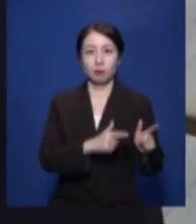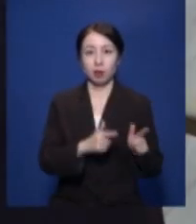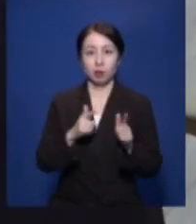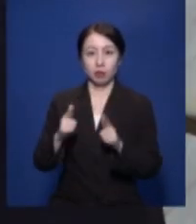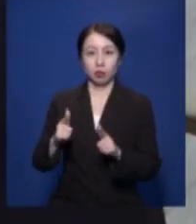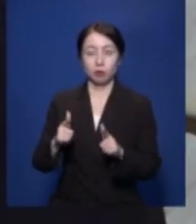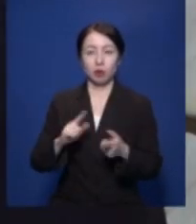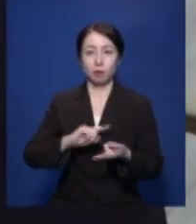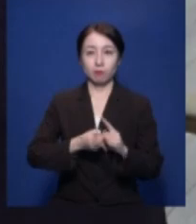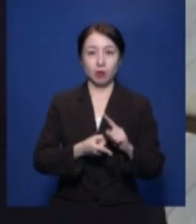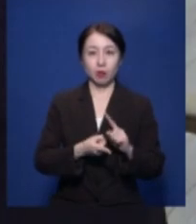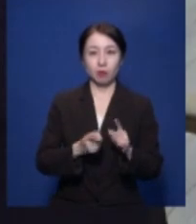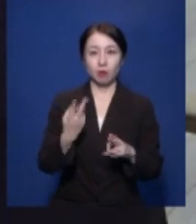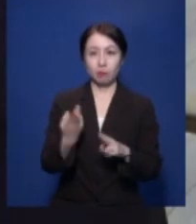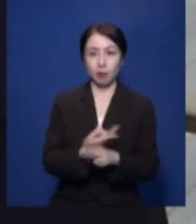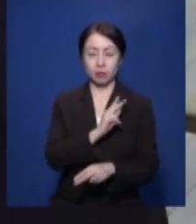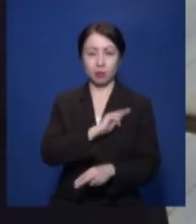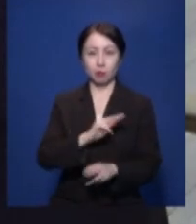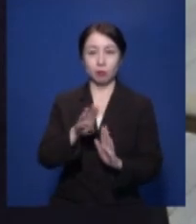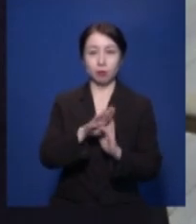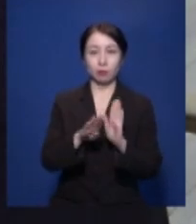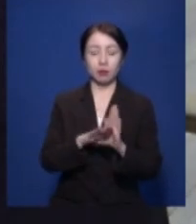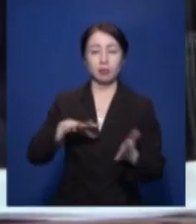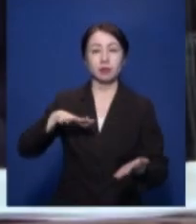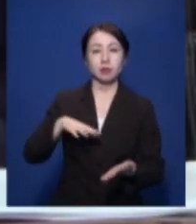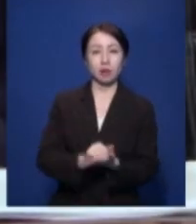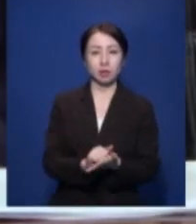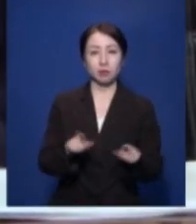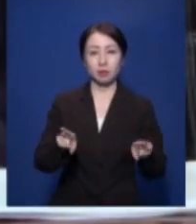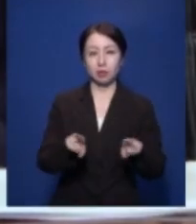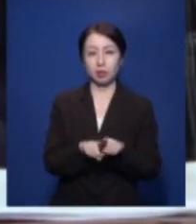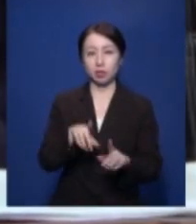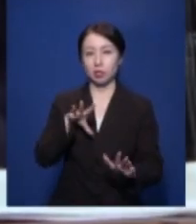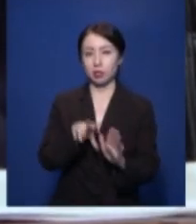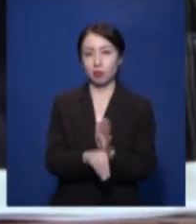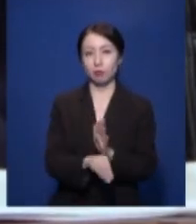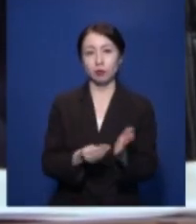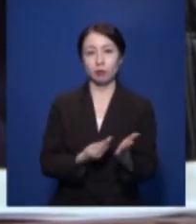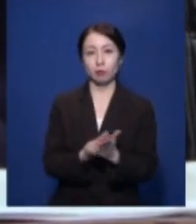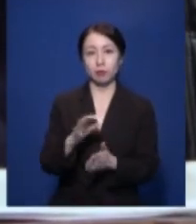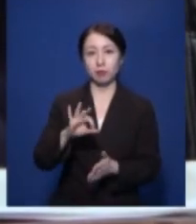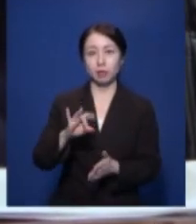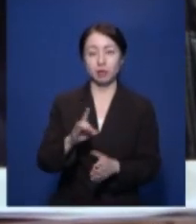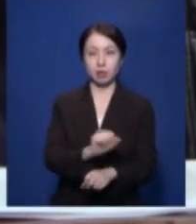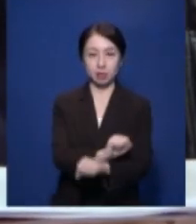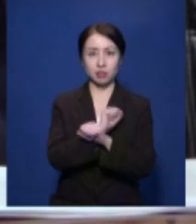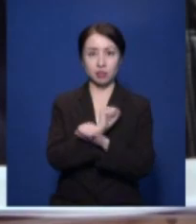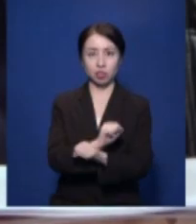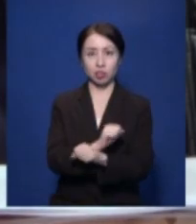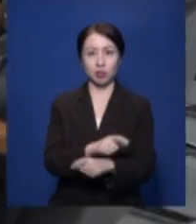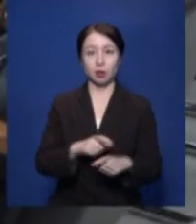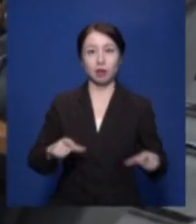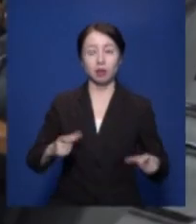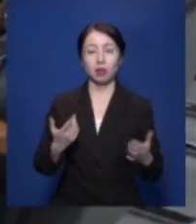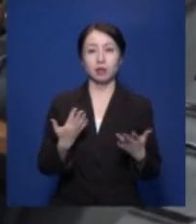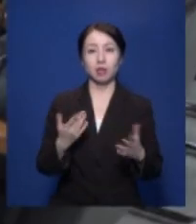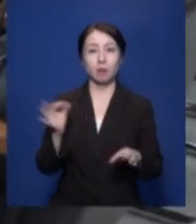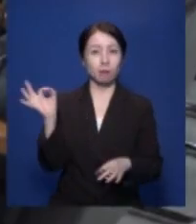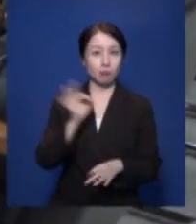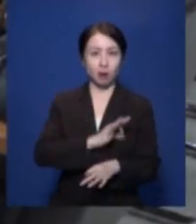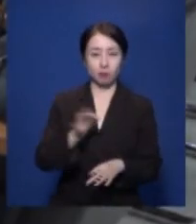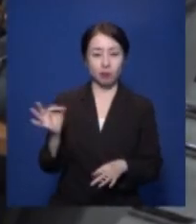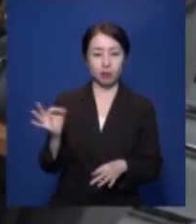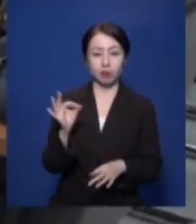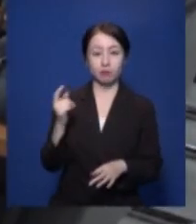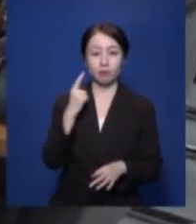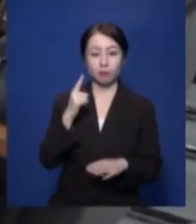подготовка и переподготовка безработных по программе занятости. Также дополнительные меры по социальной защите граждан. Некоторые моменты